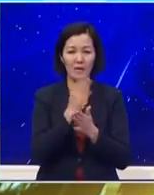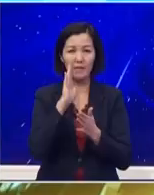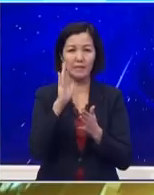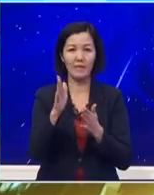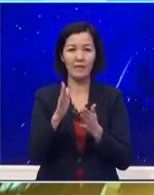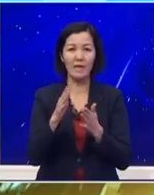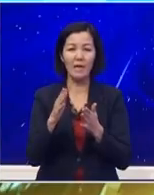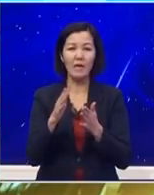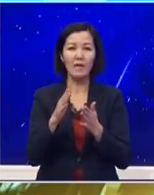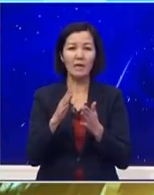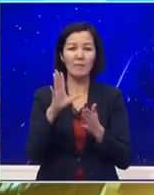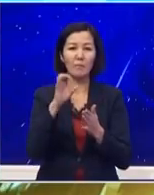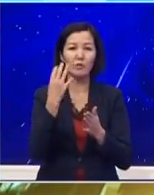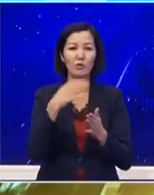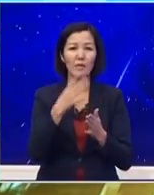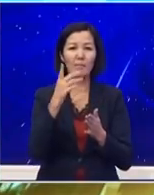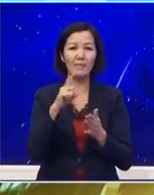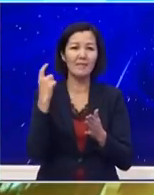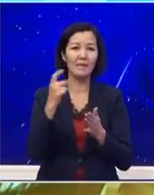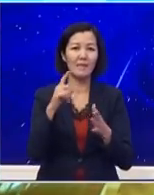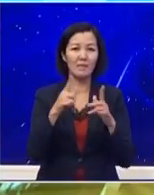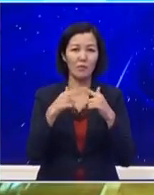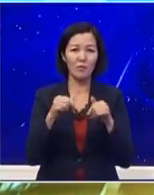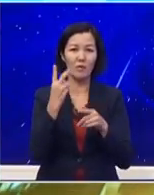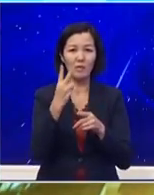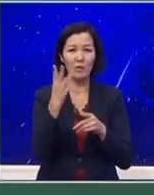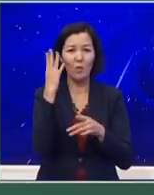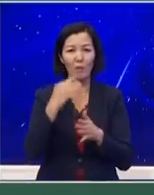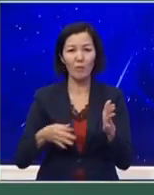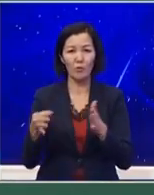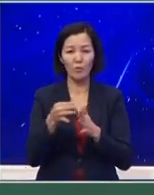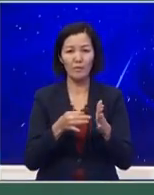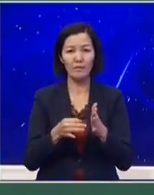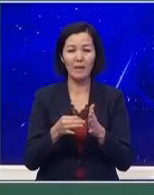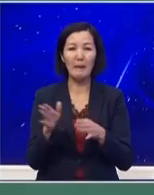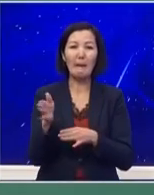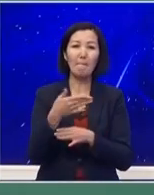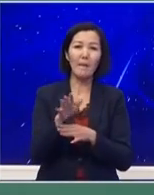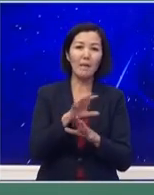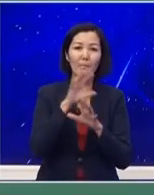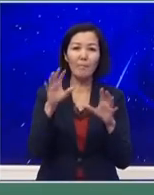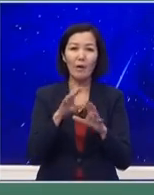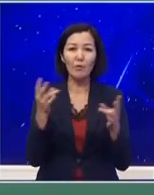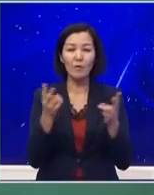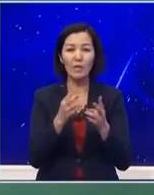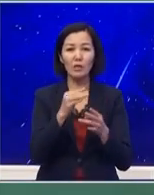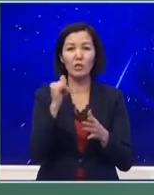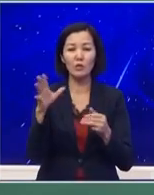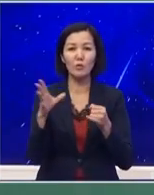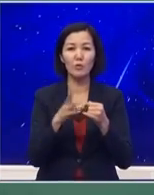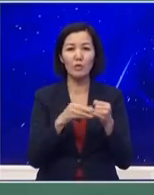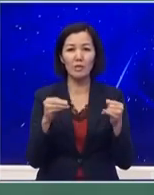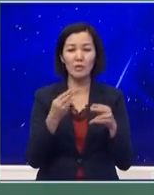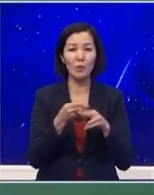545 балық шаруашылығы құрылмақ, екеуі Алматы облысында. Балықта баққанға бітеді. Жетісу жері бүгінде балық өсіруге